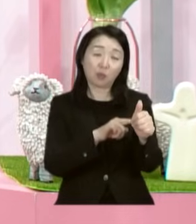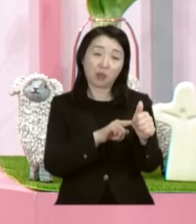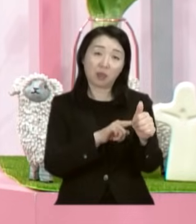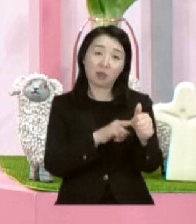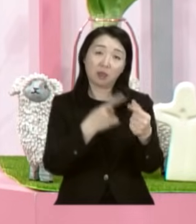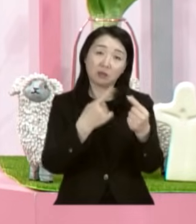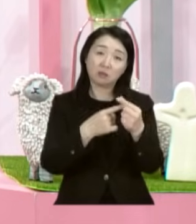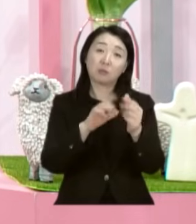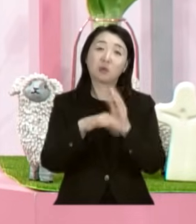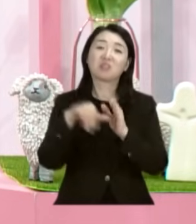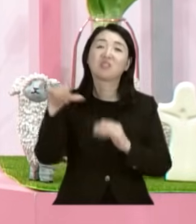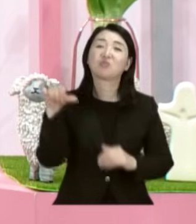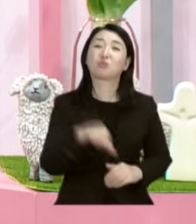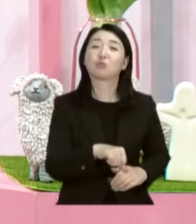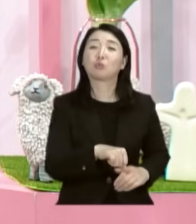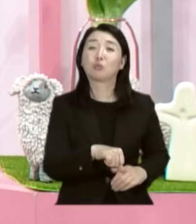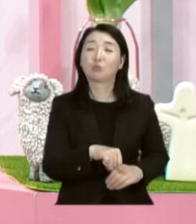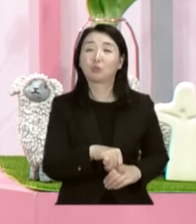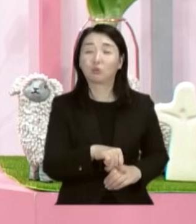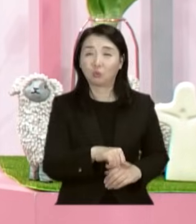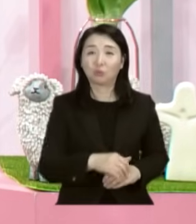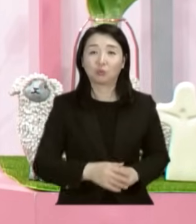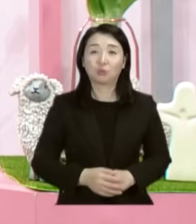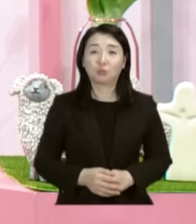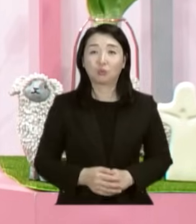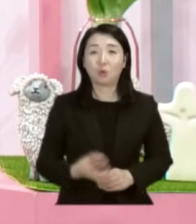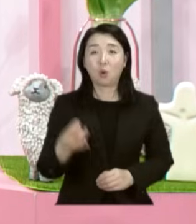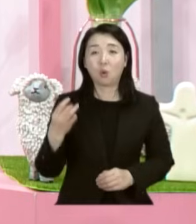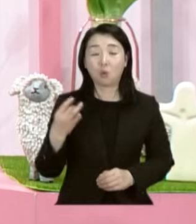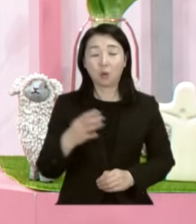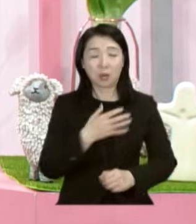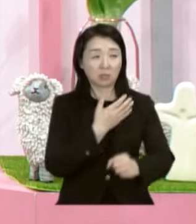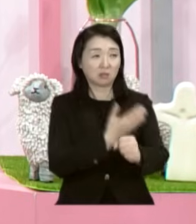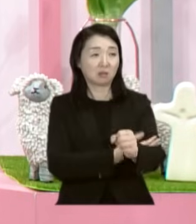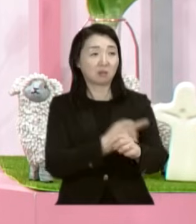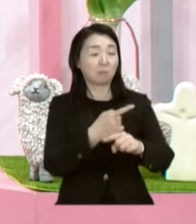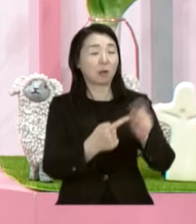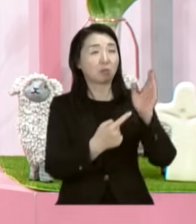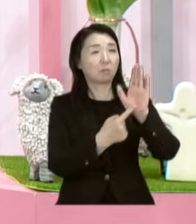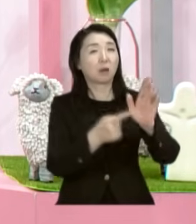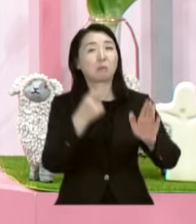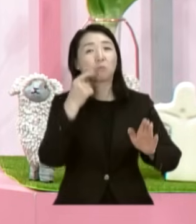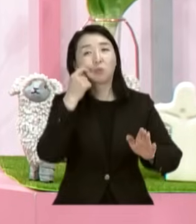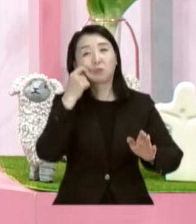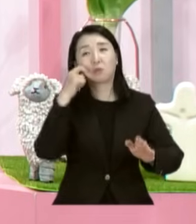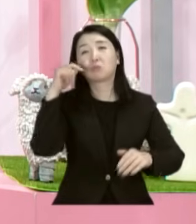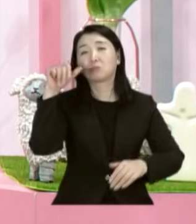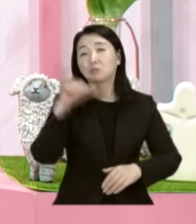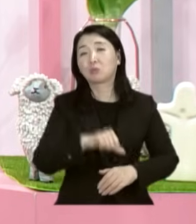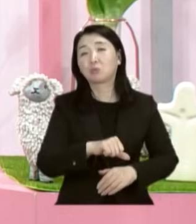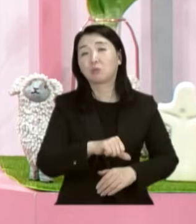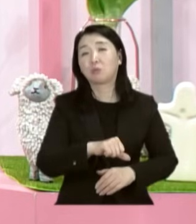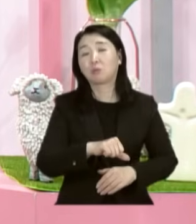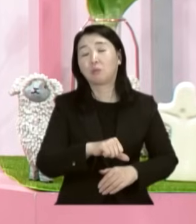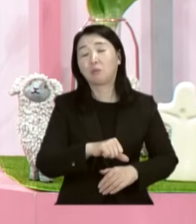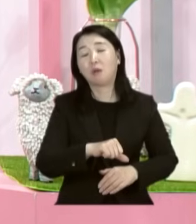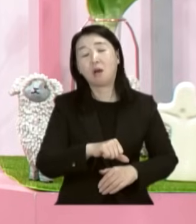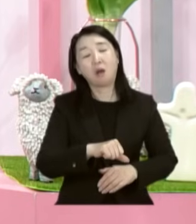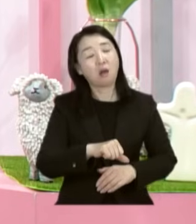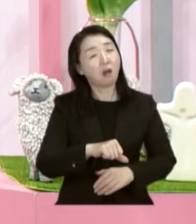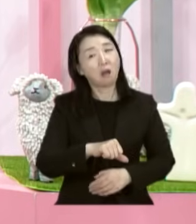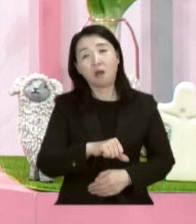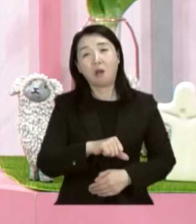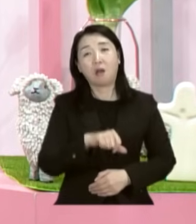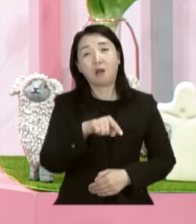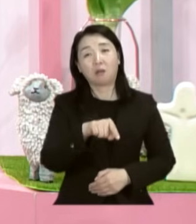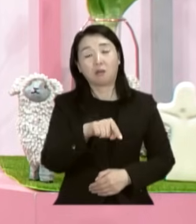그 친구가 첫 판에 져버린 거예요 첫판에 원래 자기 실력에 반도 못 꺼내고 무너져 버린